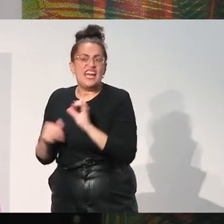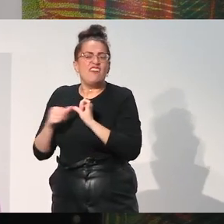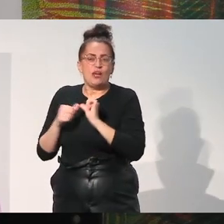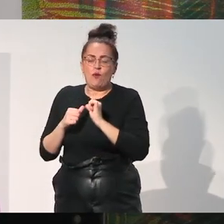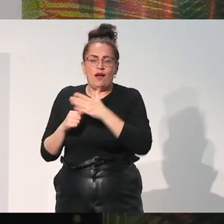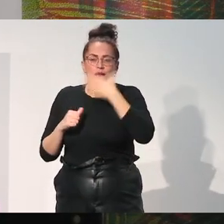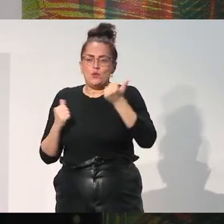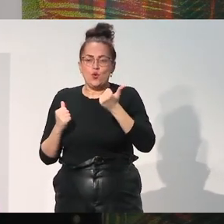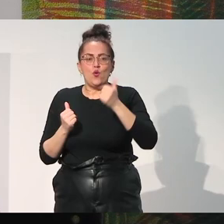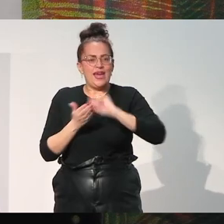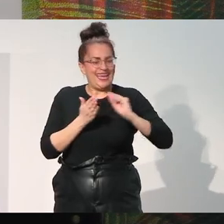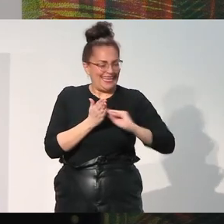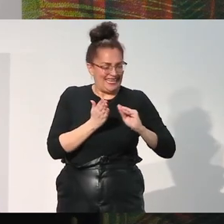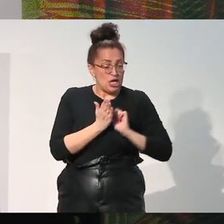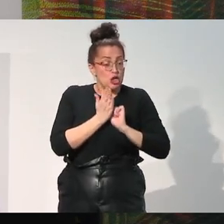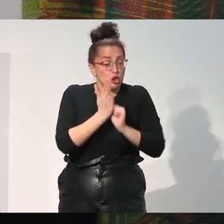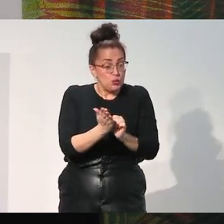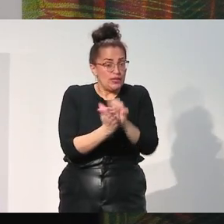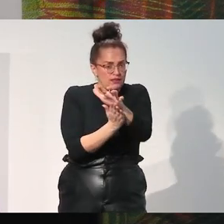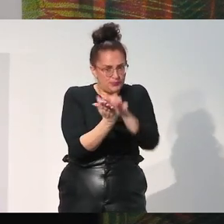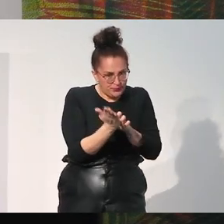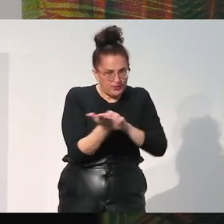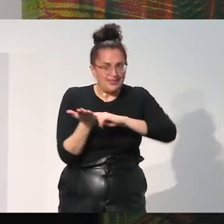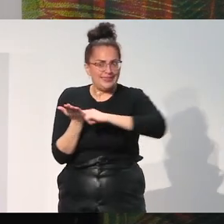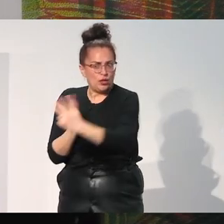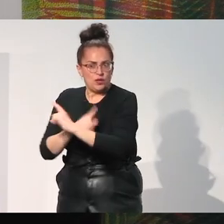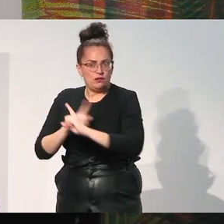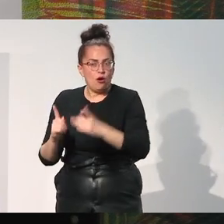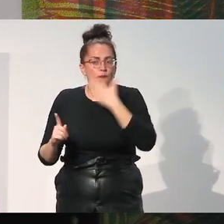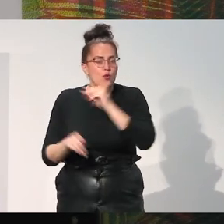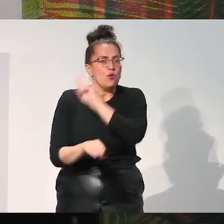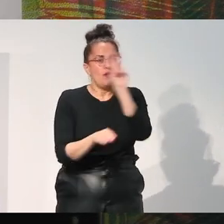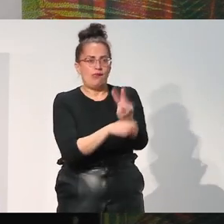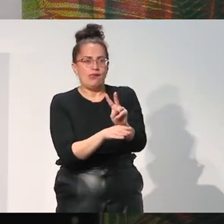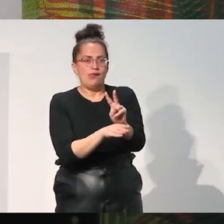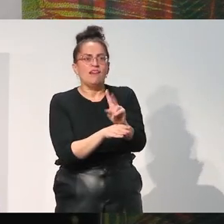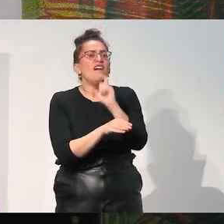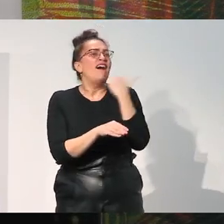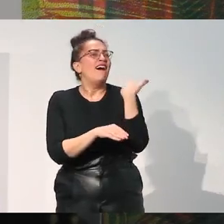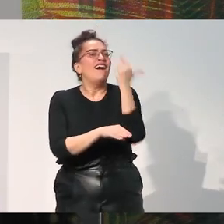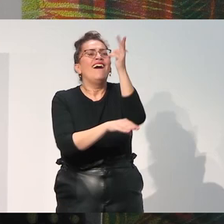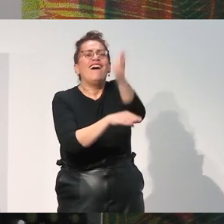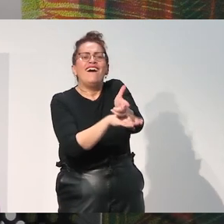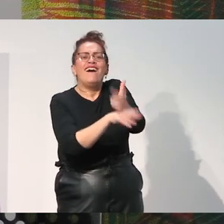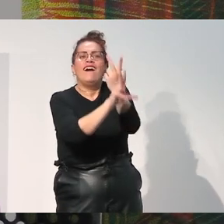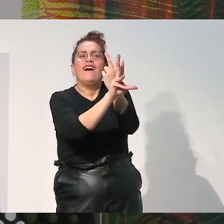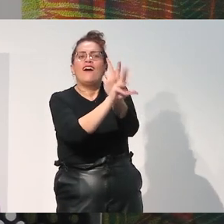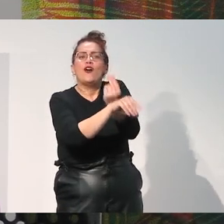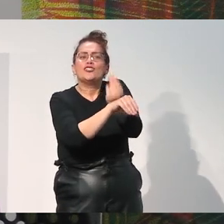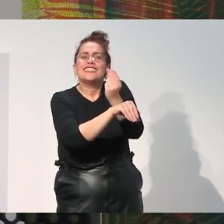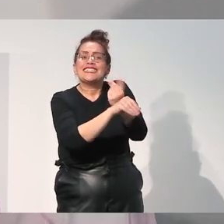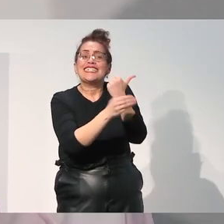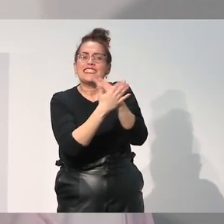simplement ce qu'ils ont dit, parce que ça marche beaucoup mieux que d'essayer de retraduire à nouveau et de réinventer une langue à partir du français. Votre